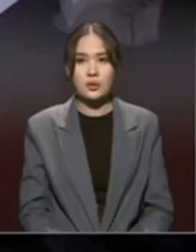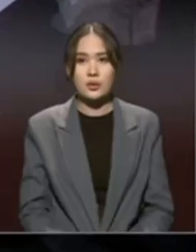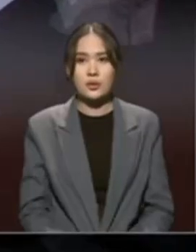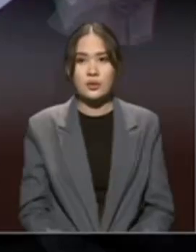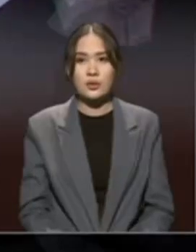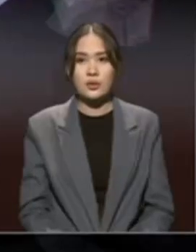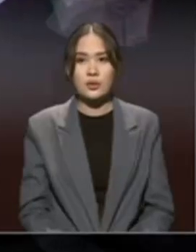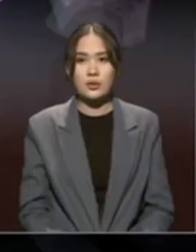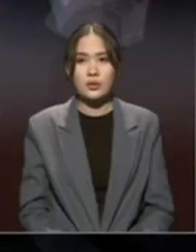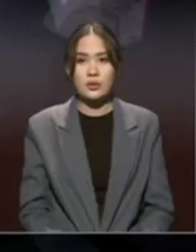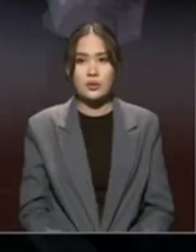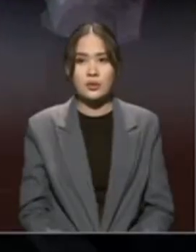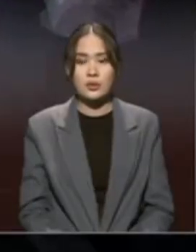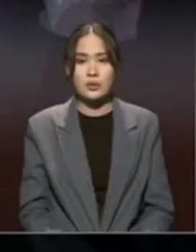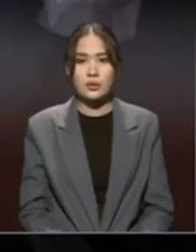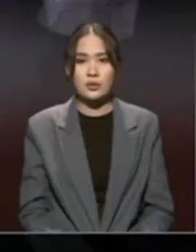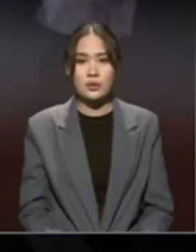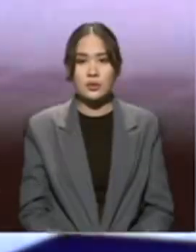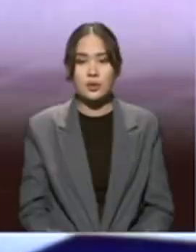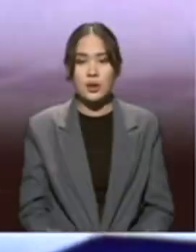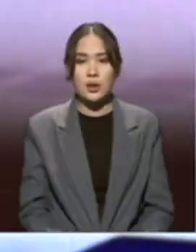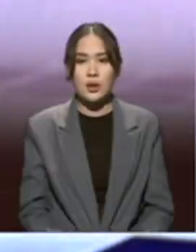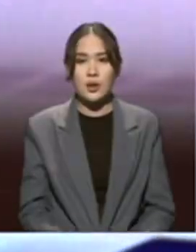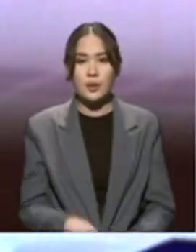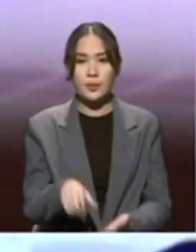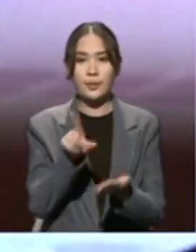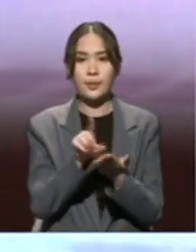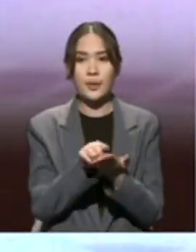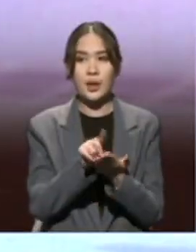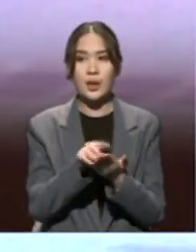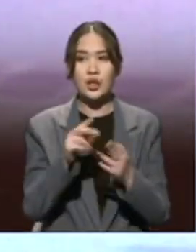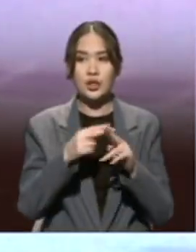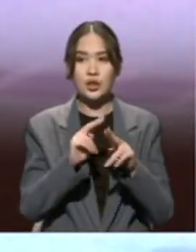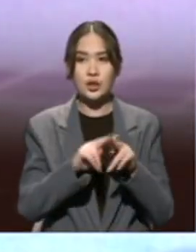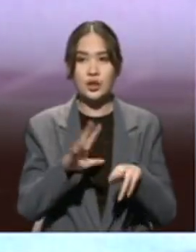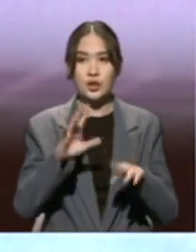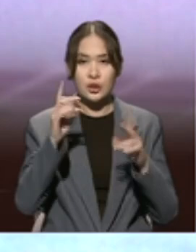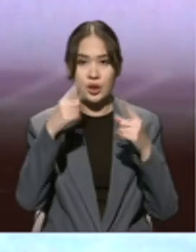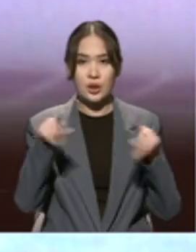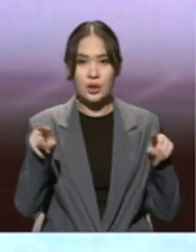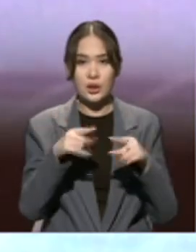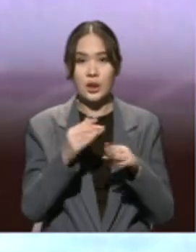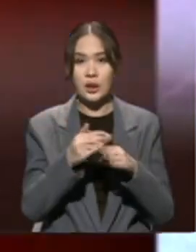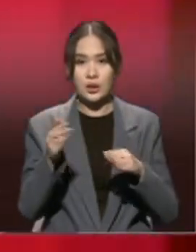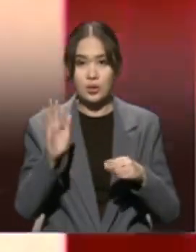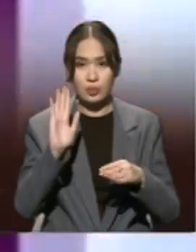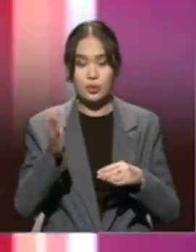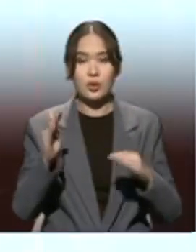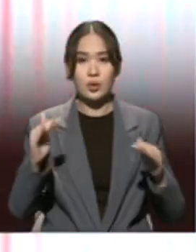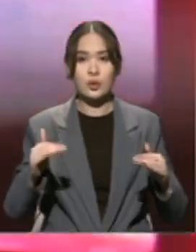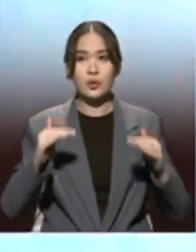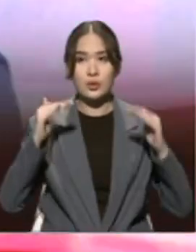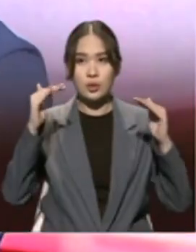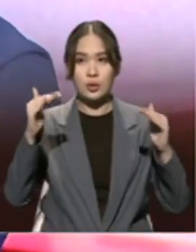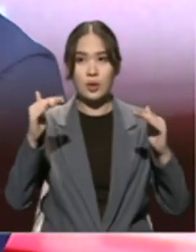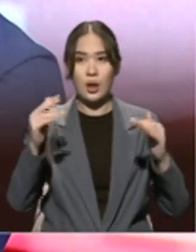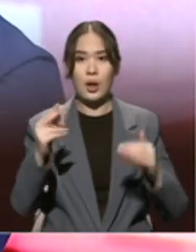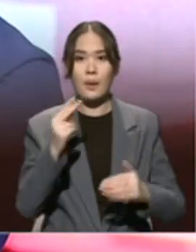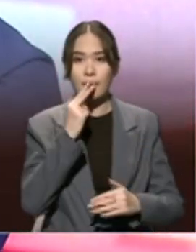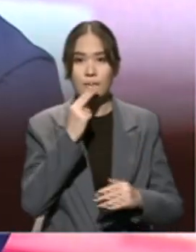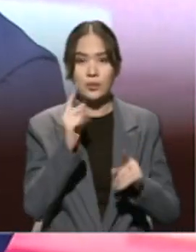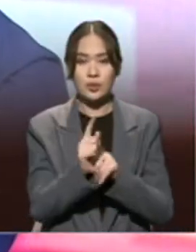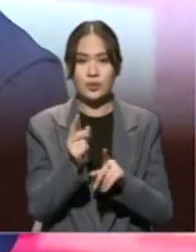айтайын. Мысалы, кешіресіз. Мысалы, пенсия жаңа жылдан кейін көтеріле ме? Көтерілсе? Көтеріледі. Бірден азық-түлік